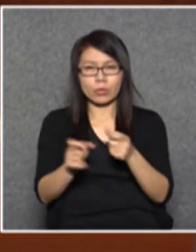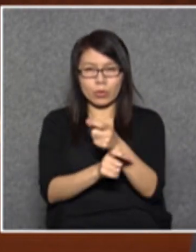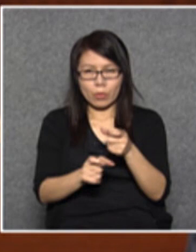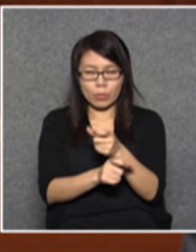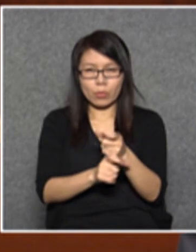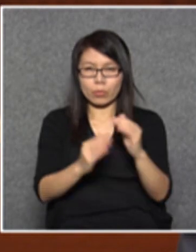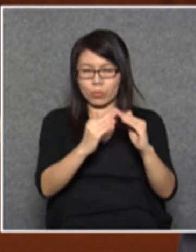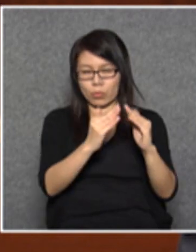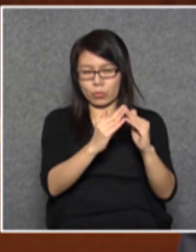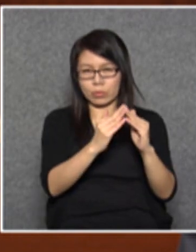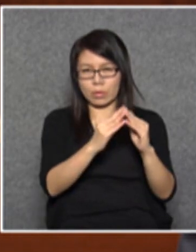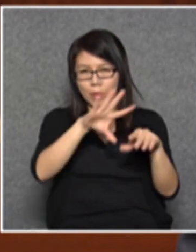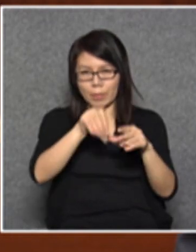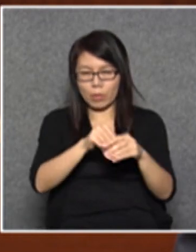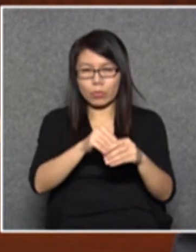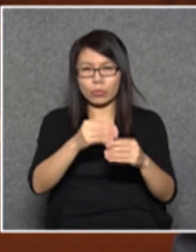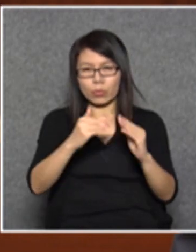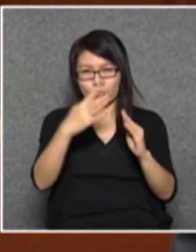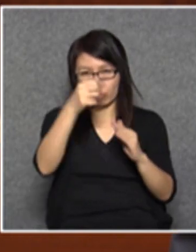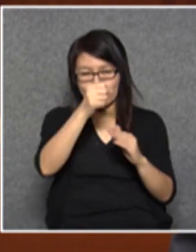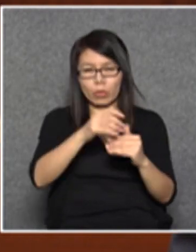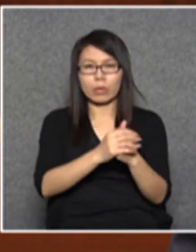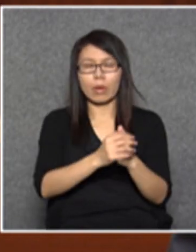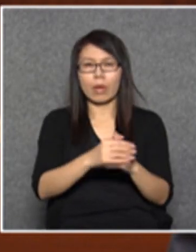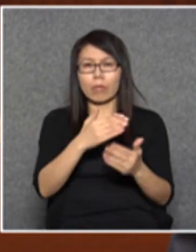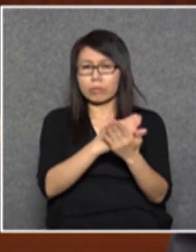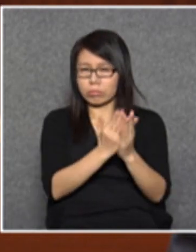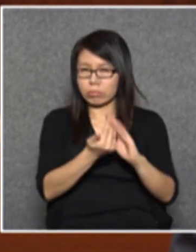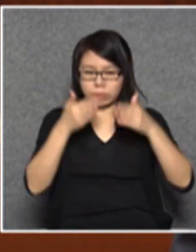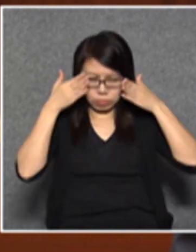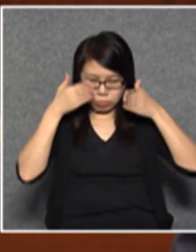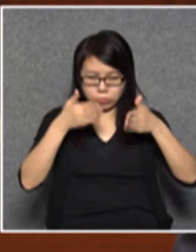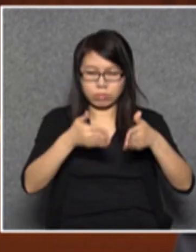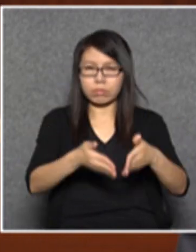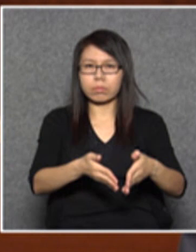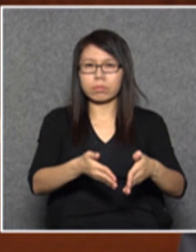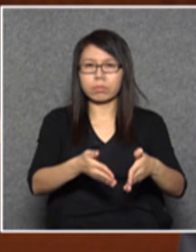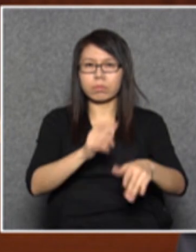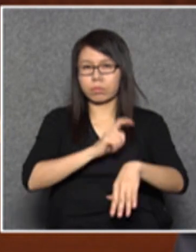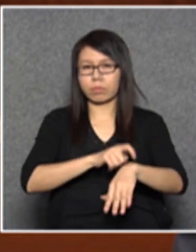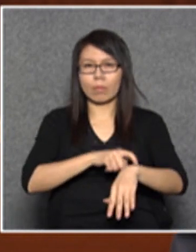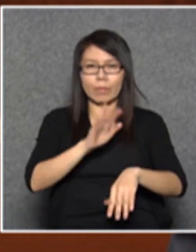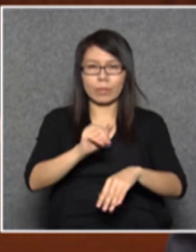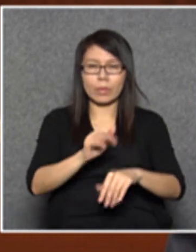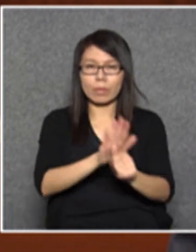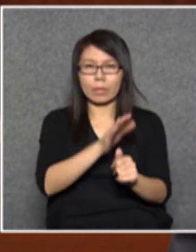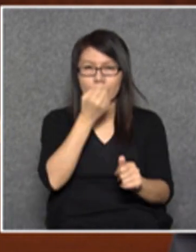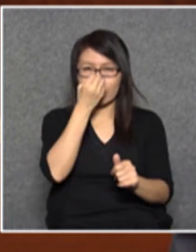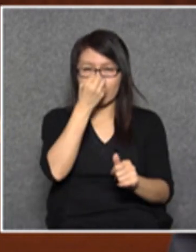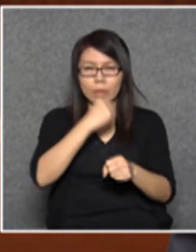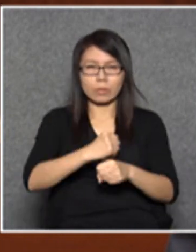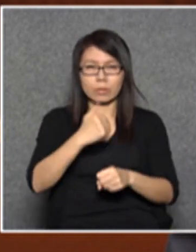局包括它的局長可以更加集中它的精力和時間，為香港做